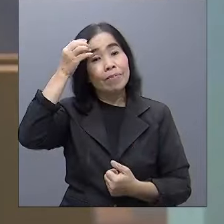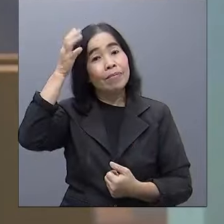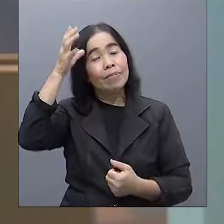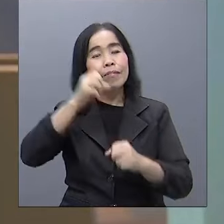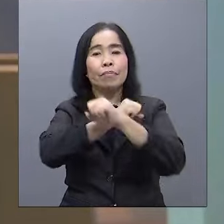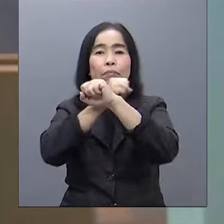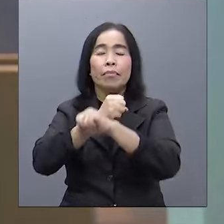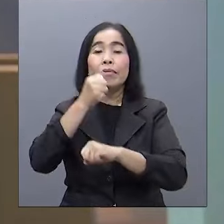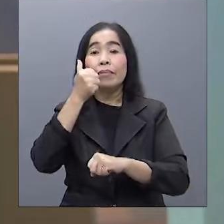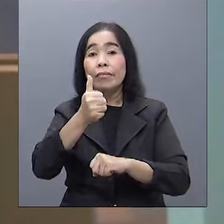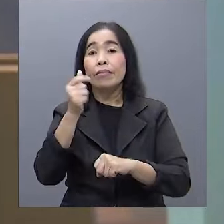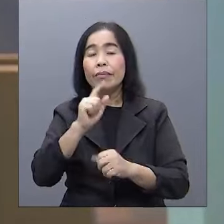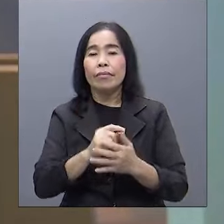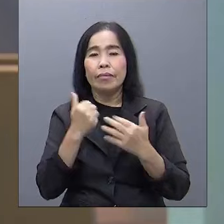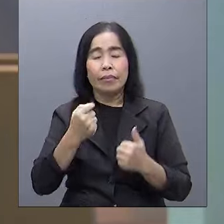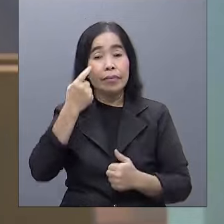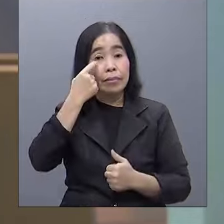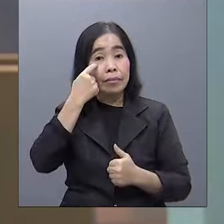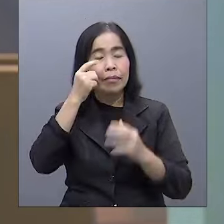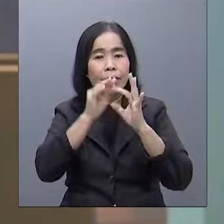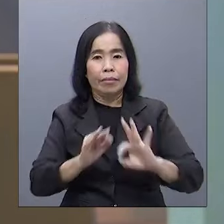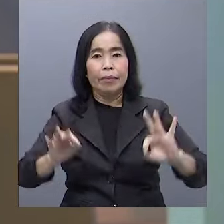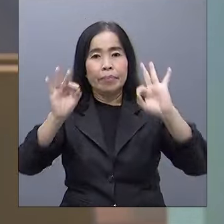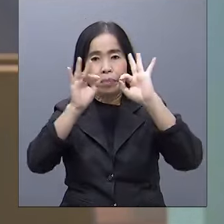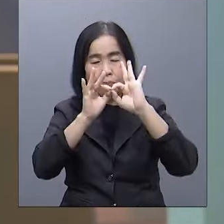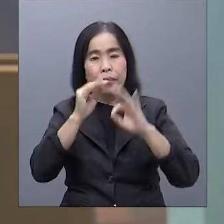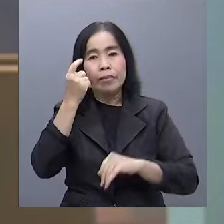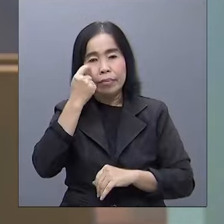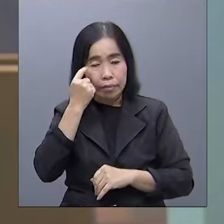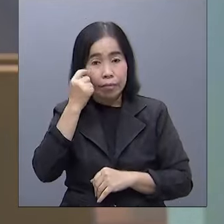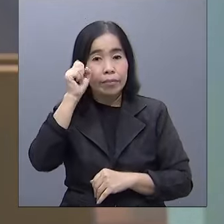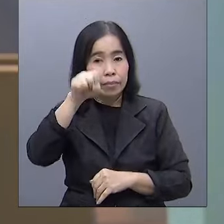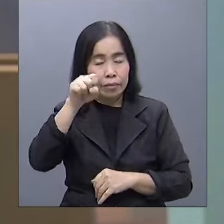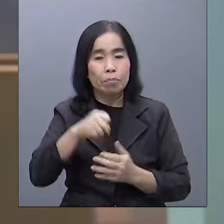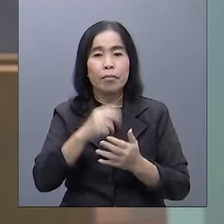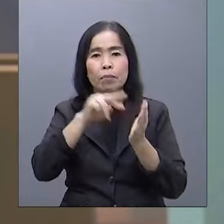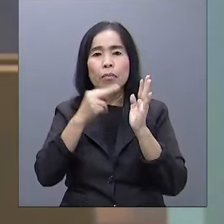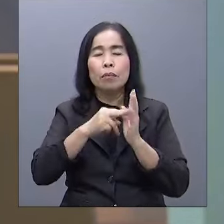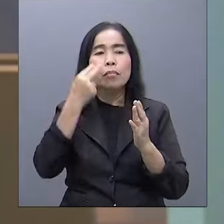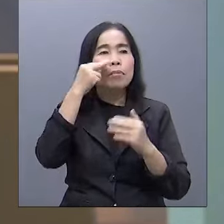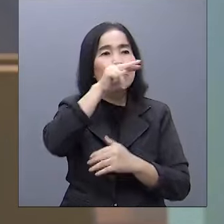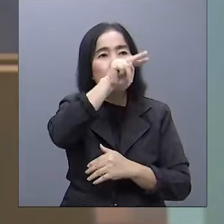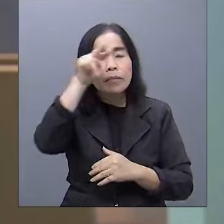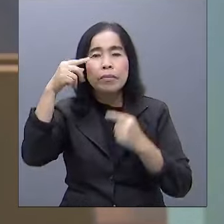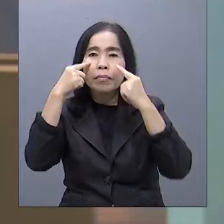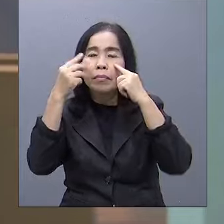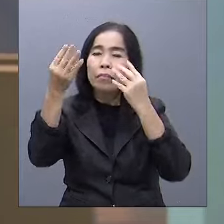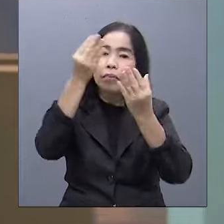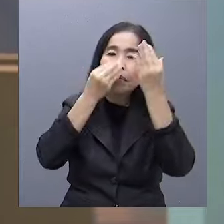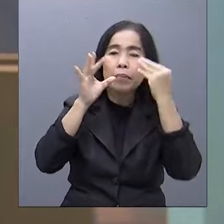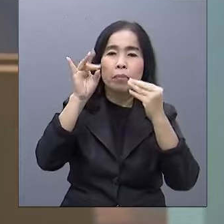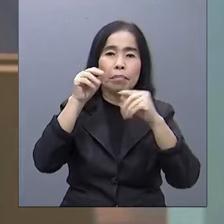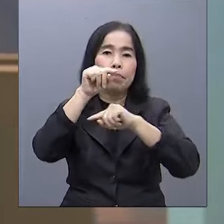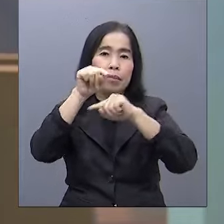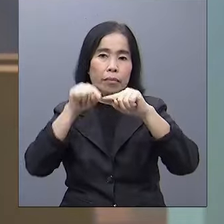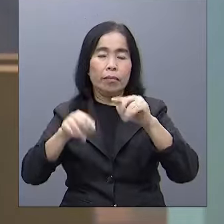้ทันกันได้คุณผู้ชมดวงตาถือว่าเป็นอวัยวะที่มีความสำคัญเป็นอย่างยิ่งนะคะเพราะว่าหลายๆอย่างการเรียนรู้เนี่ยเขาบอกว่ากว่า 80% เนี่ยม